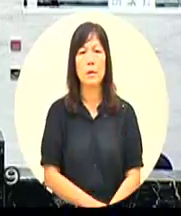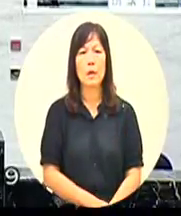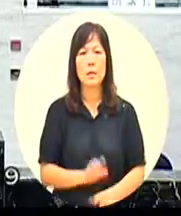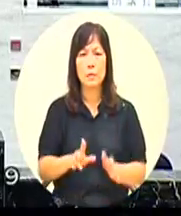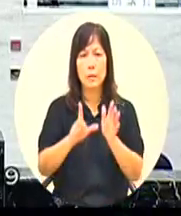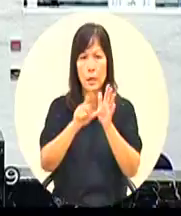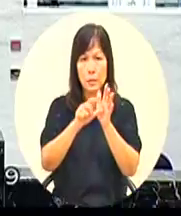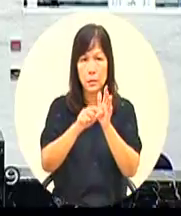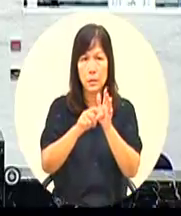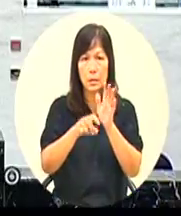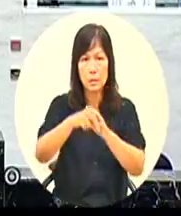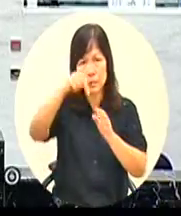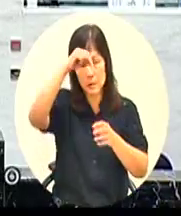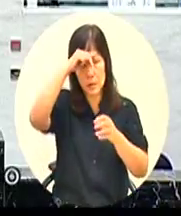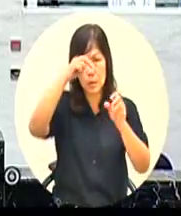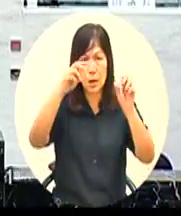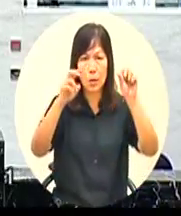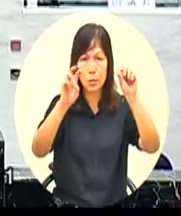时间是